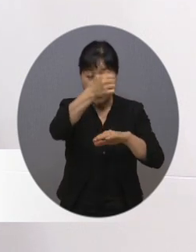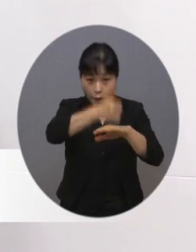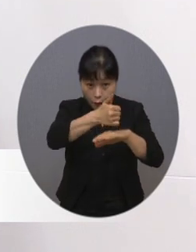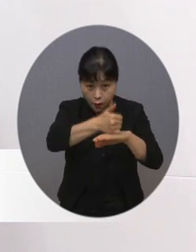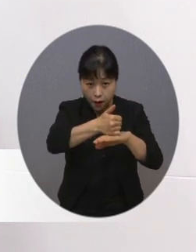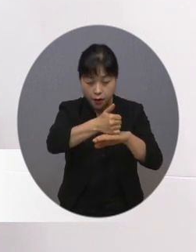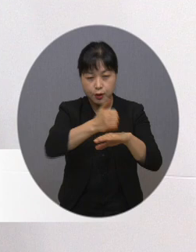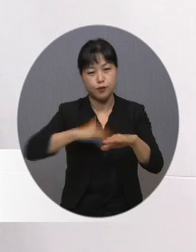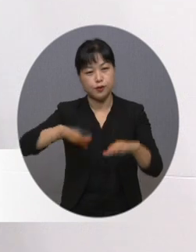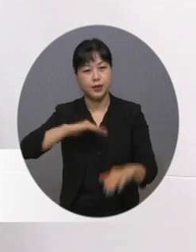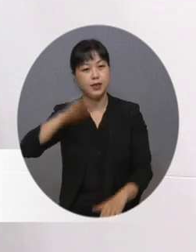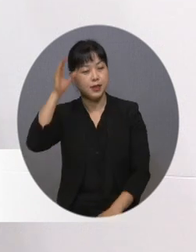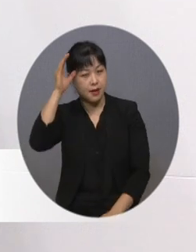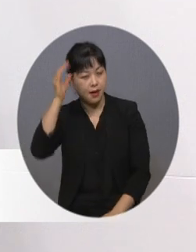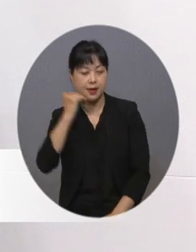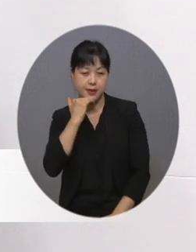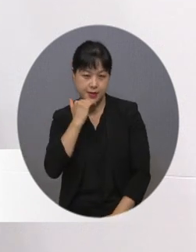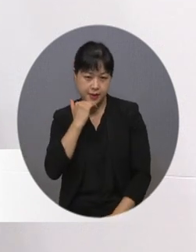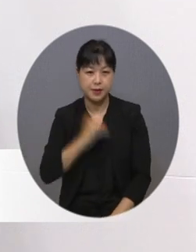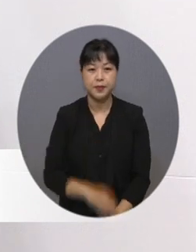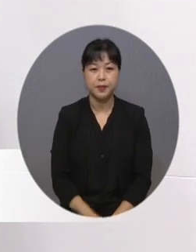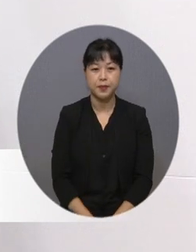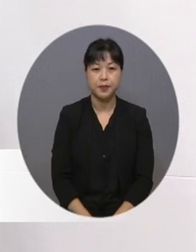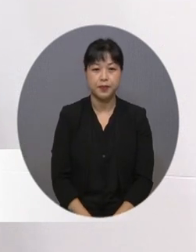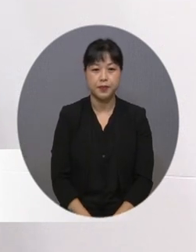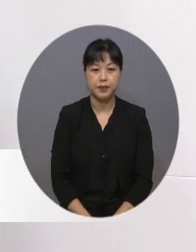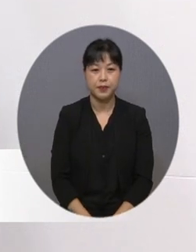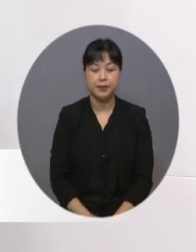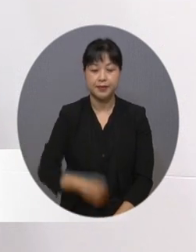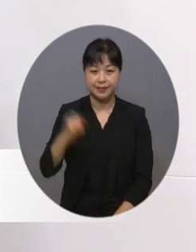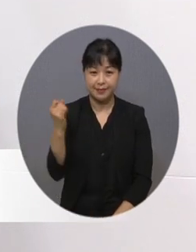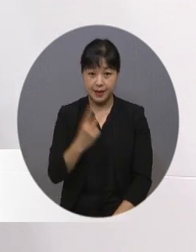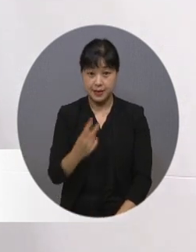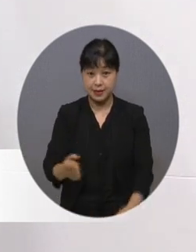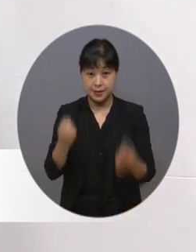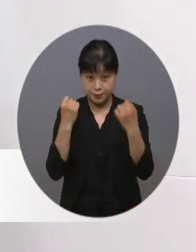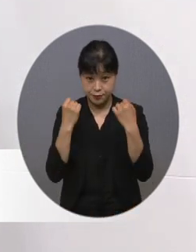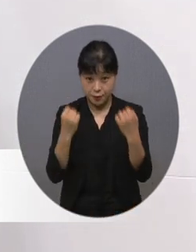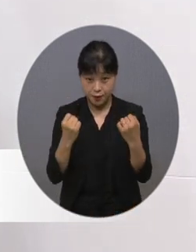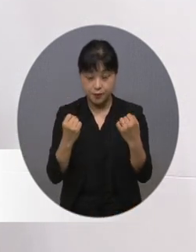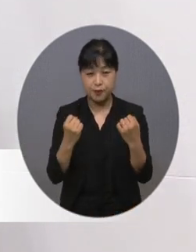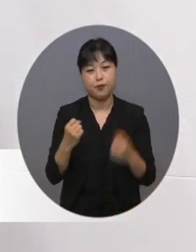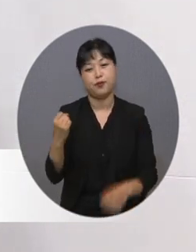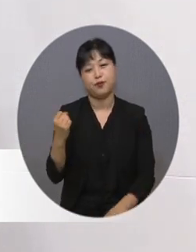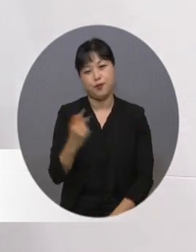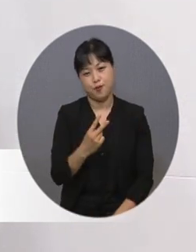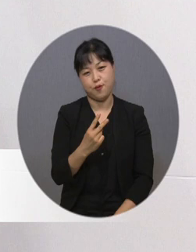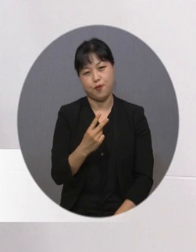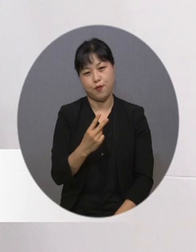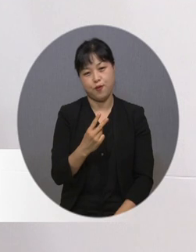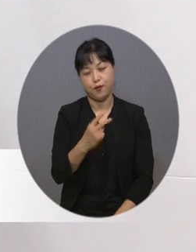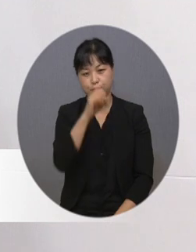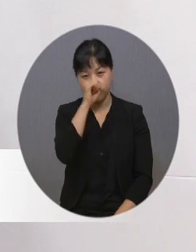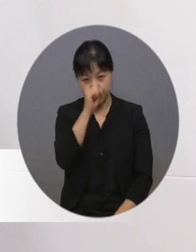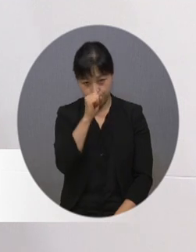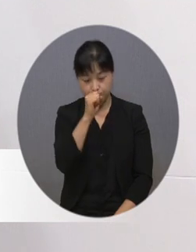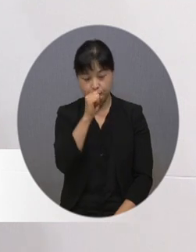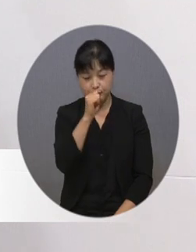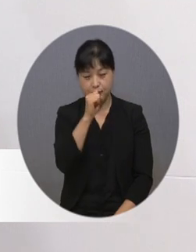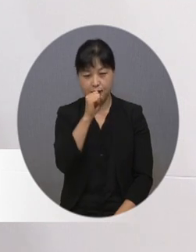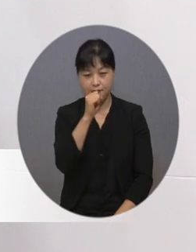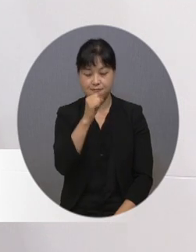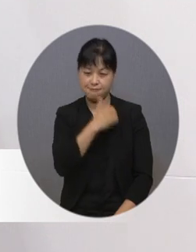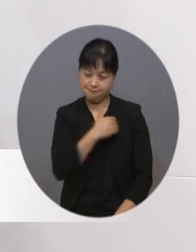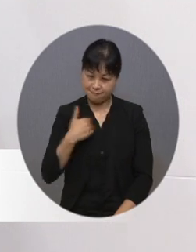저희는 고대하고 그리고 또 기다리겠습니다. 다시 한번 응원하고요. 꼭 좋은 그리고